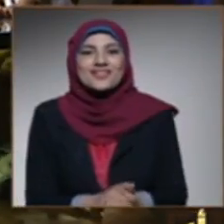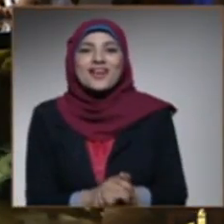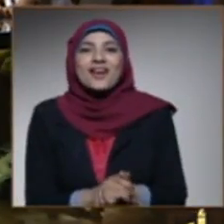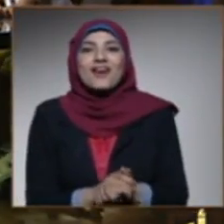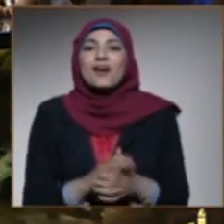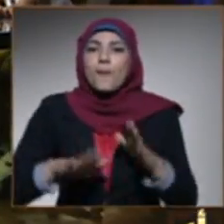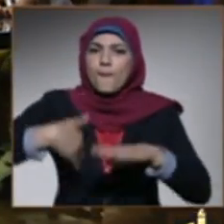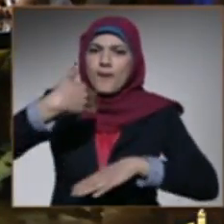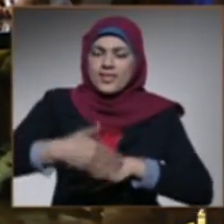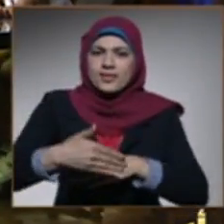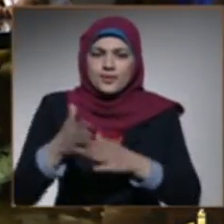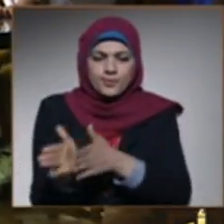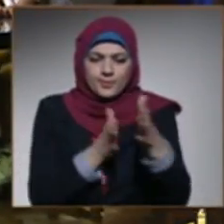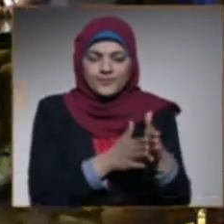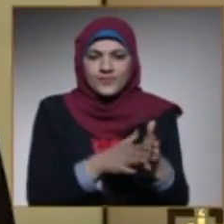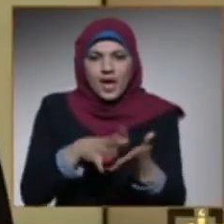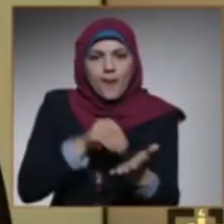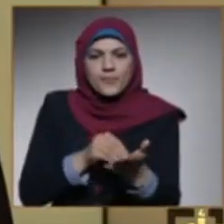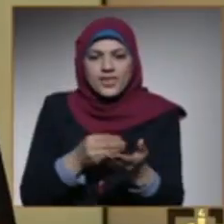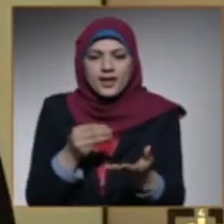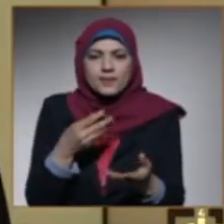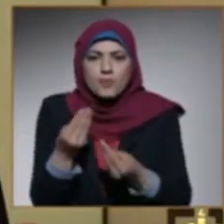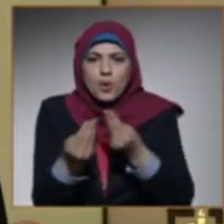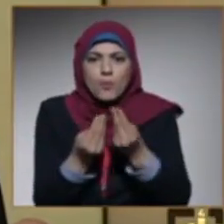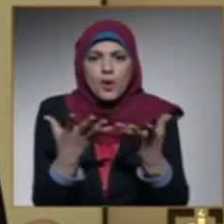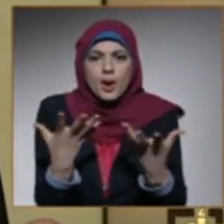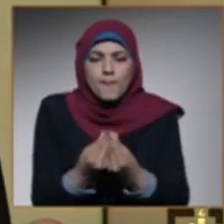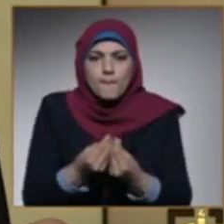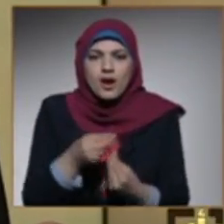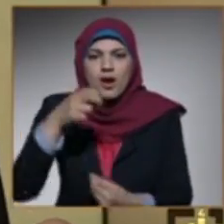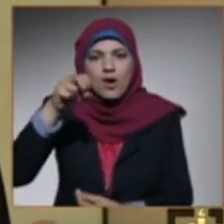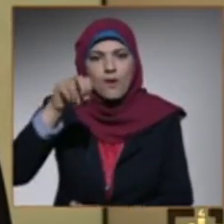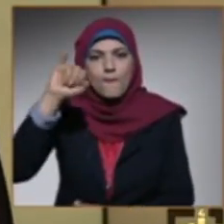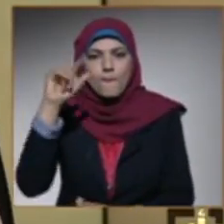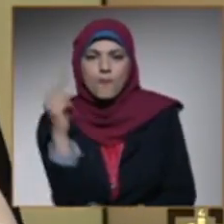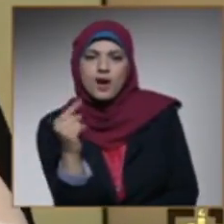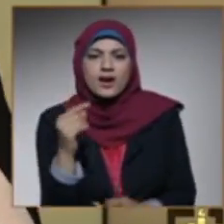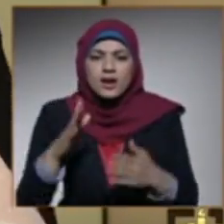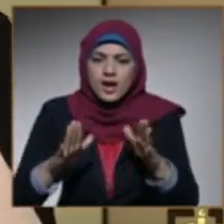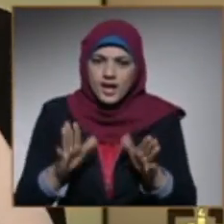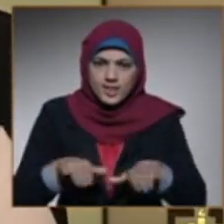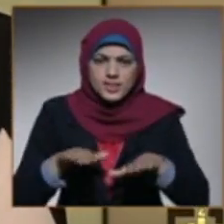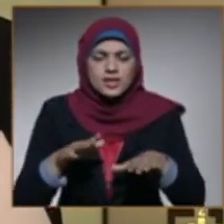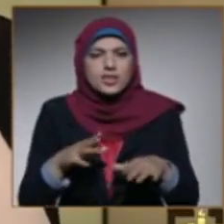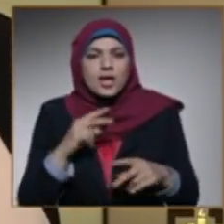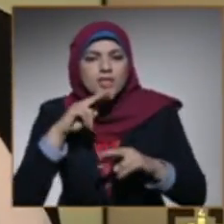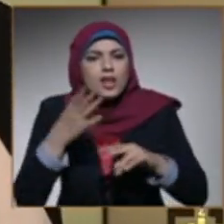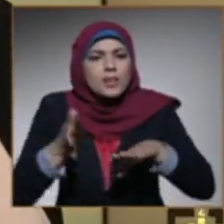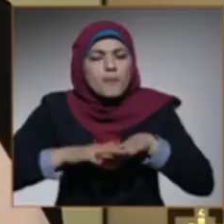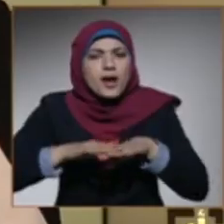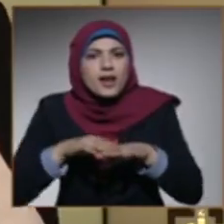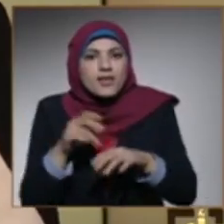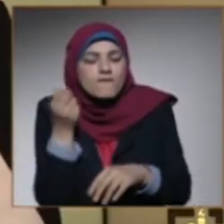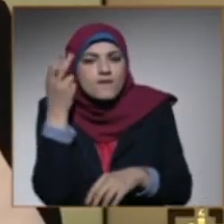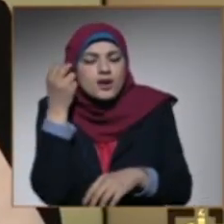أبدأ طبعا أكيد من حضرتك بداية حوارنا أستاذة قمر، وخلينا نتكلم أكتر عن فكرة عدم